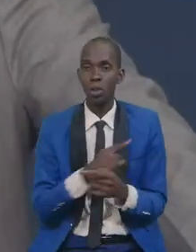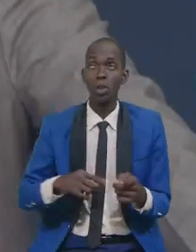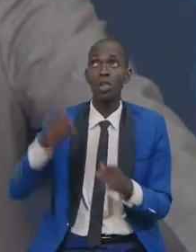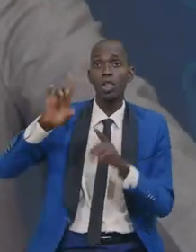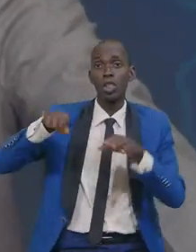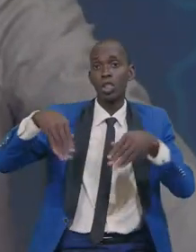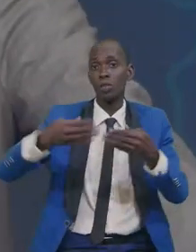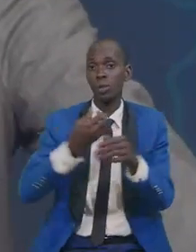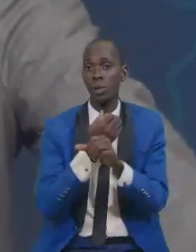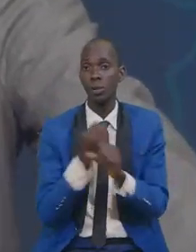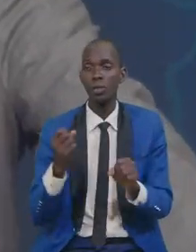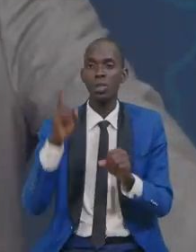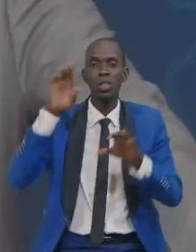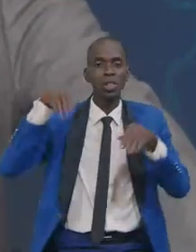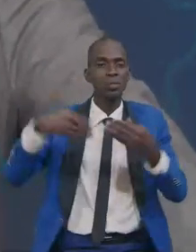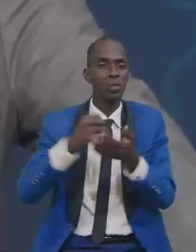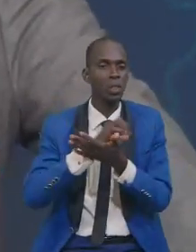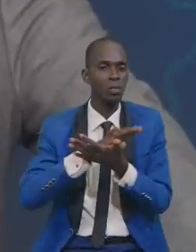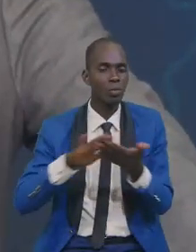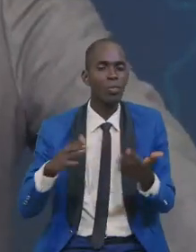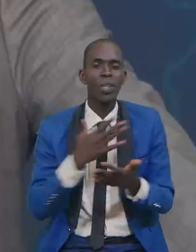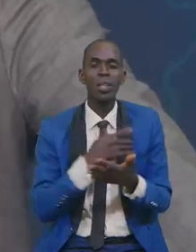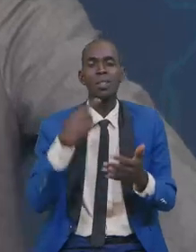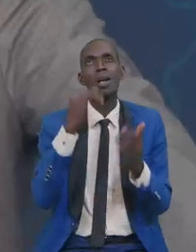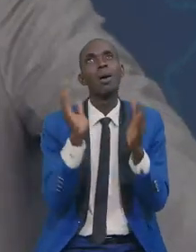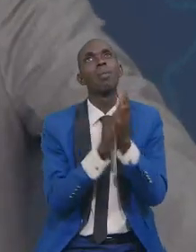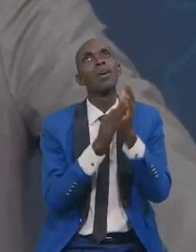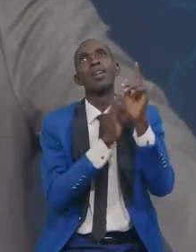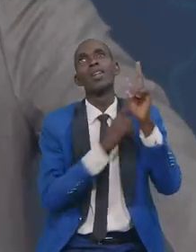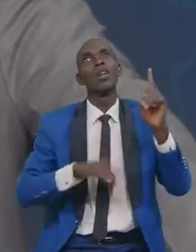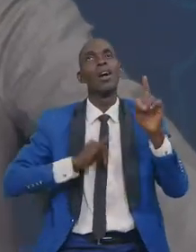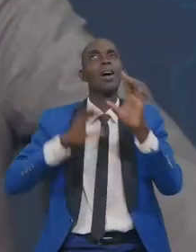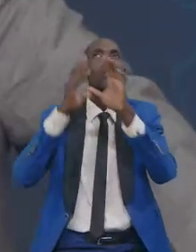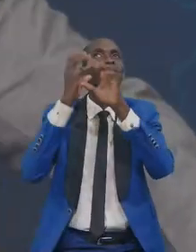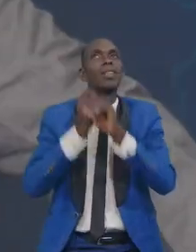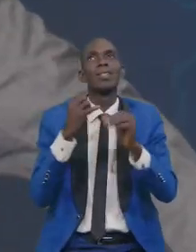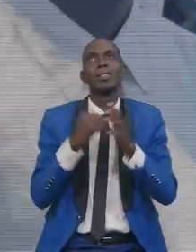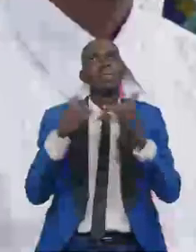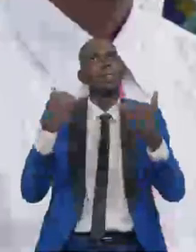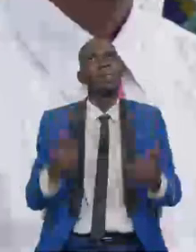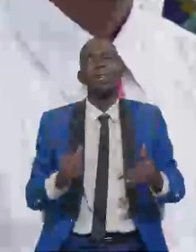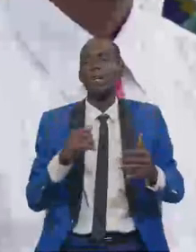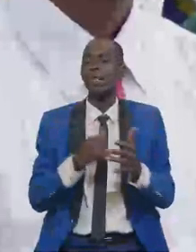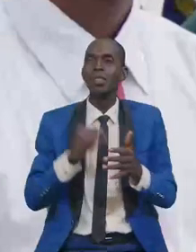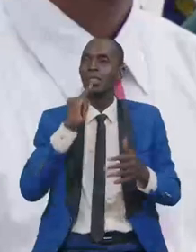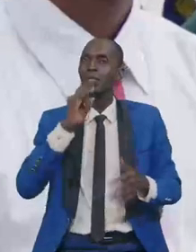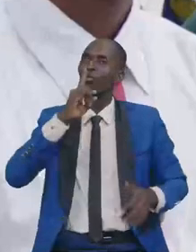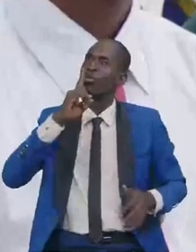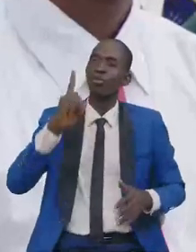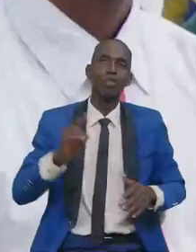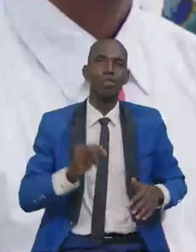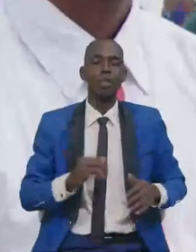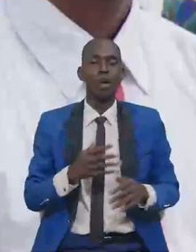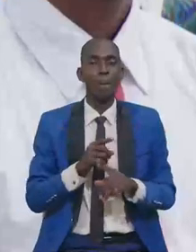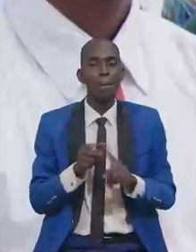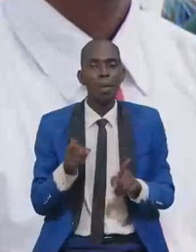le salut, il vous donne la sanctification. Et maintenant, vous dites, oh gloire à Dieu, j'ai eu ça. Et ça, c'est réel et